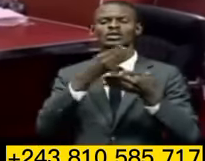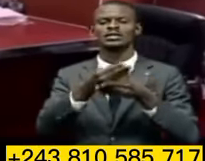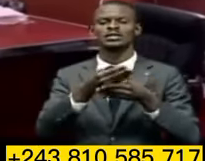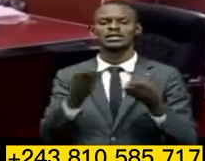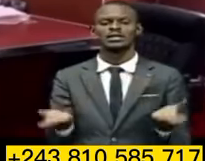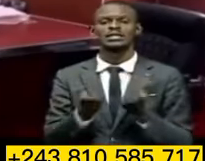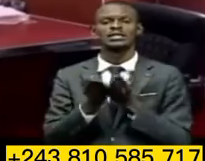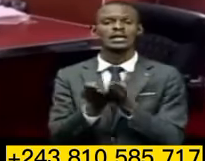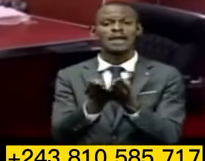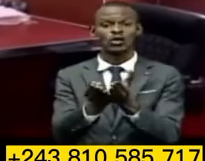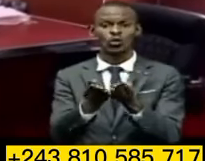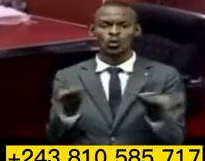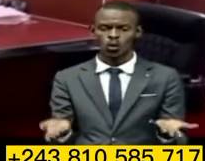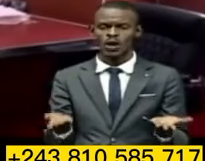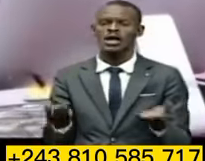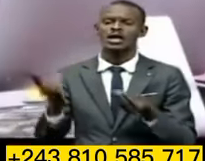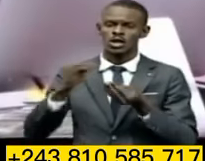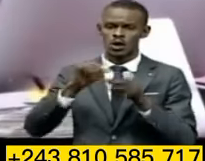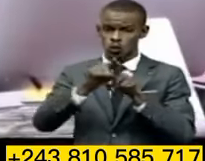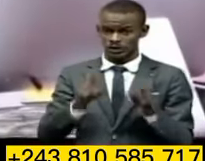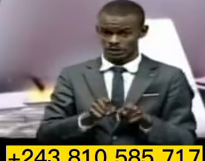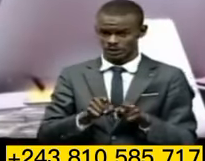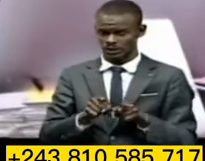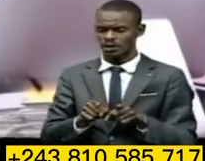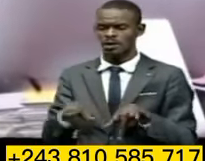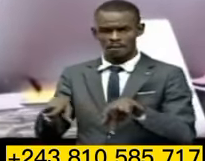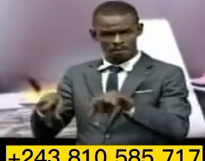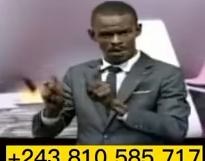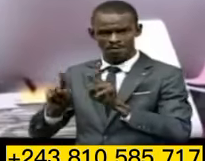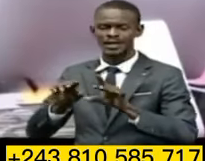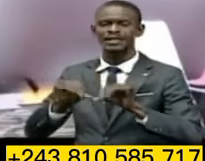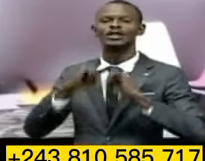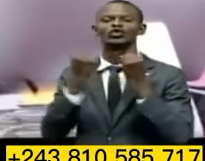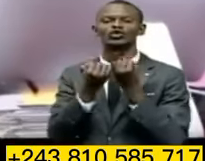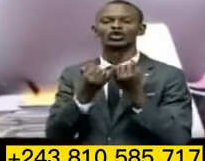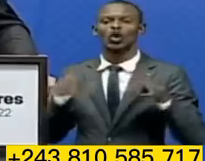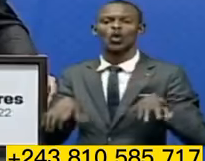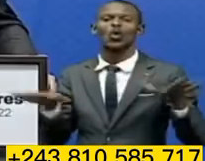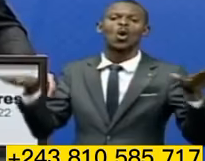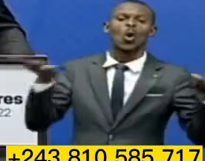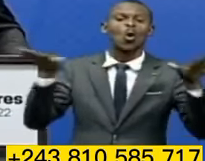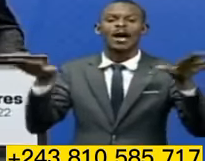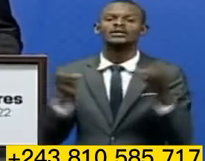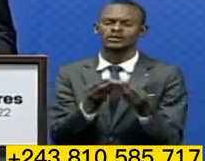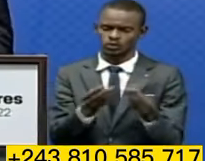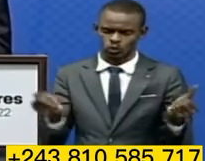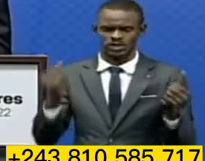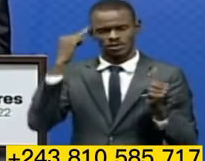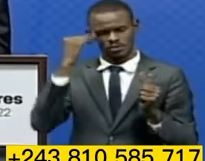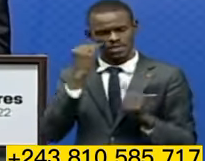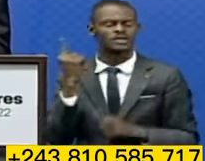part pour sortir Congo Airways de sa situation alarmante actuelle. Le Conseil a pris acte de ces 2 rapports.